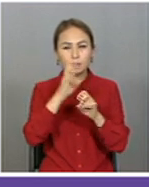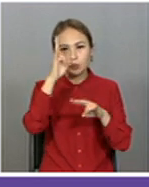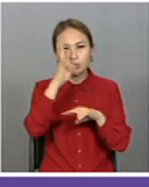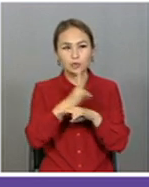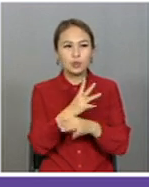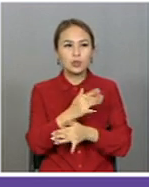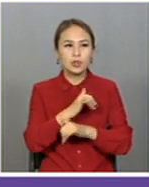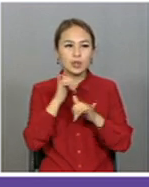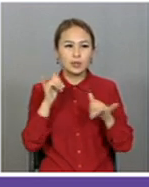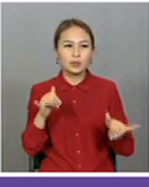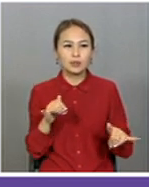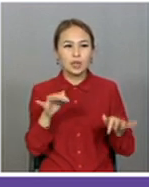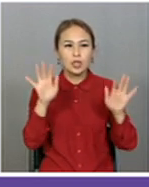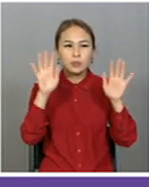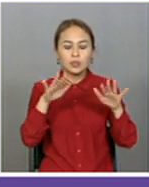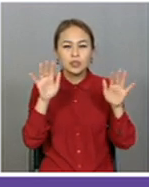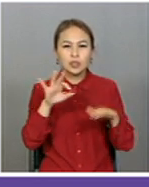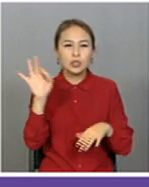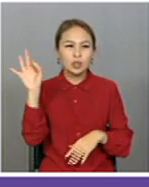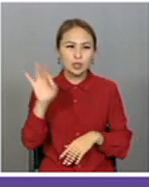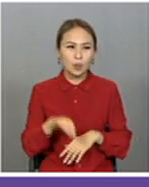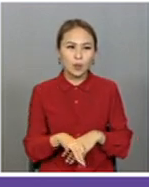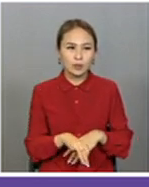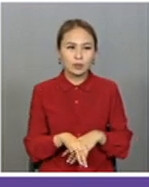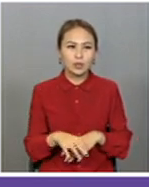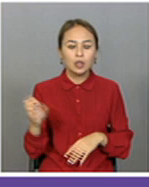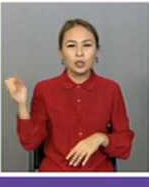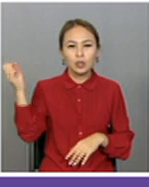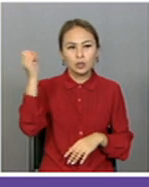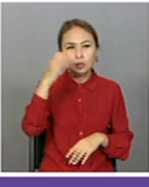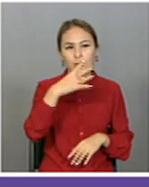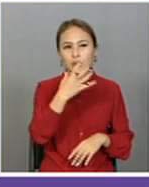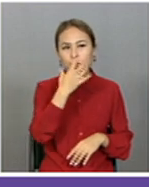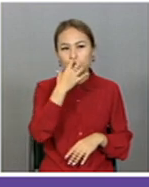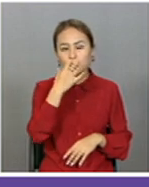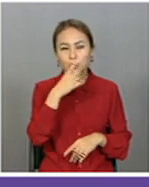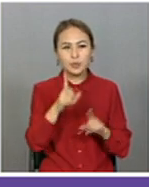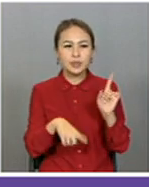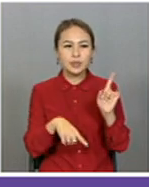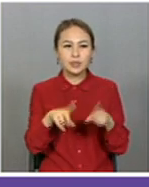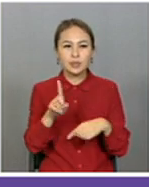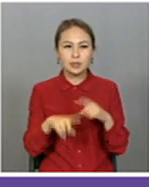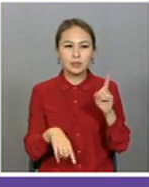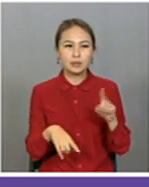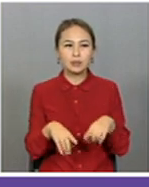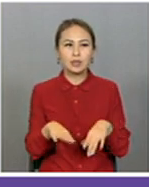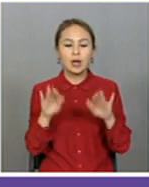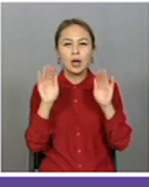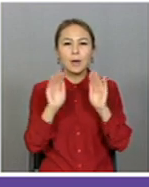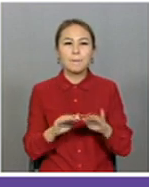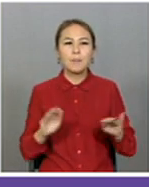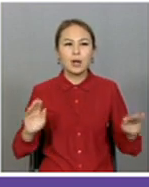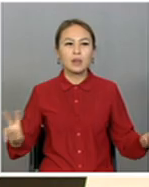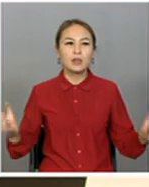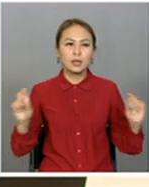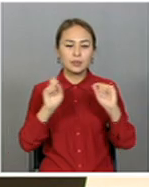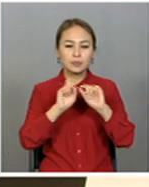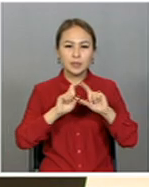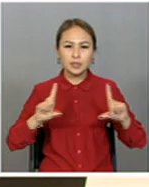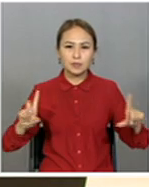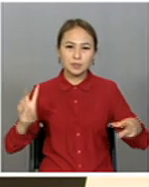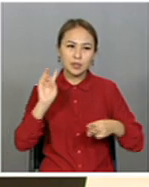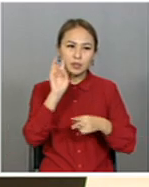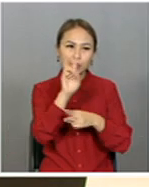ұзарады. Жаңбыр жиі жауады. Күннің жылуы сирейді.